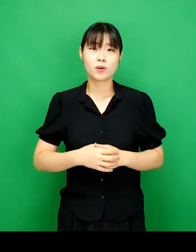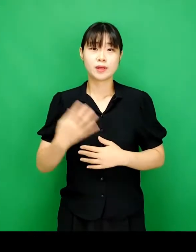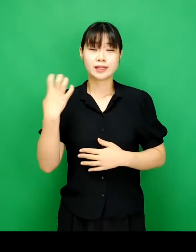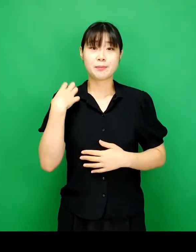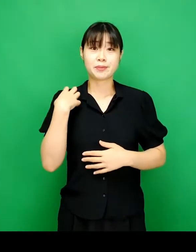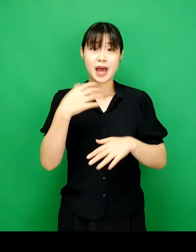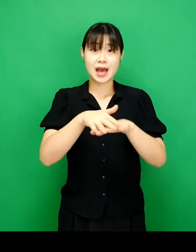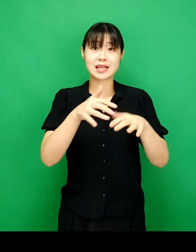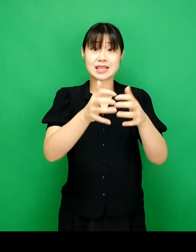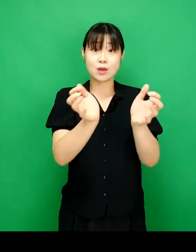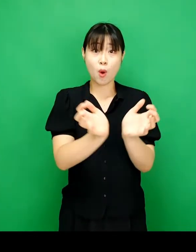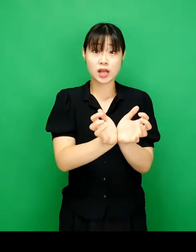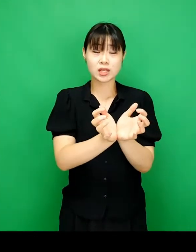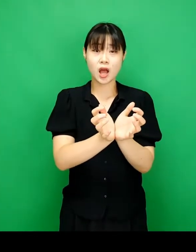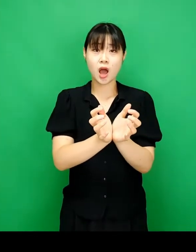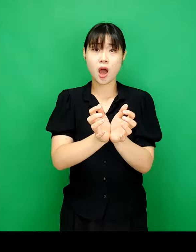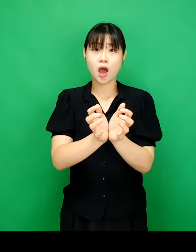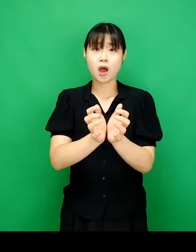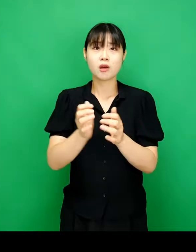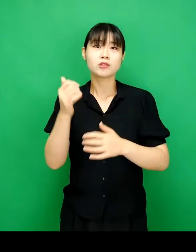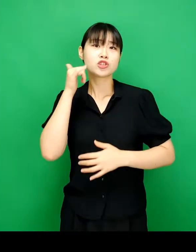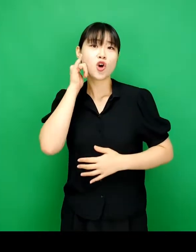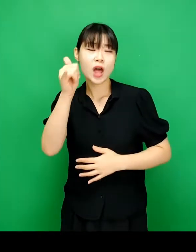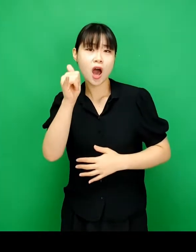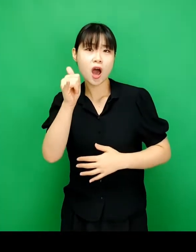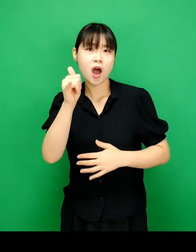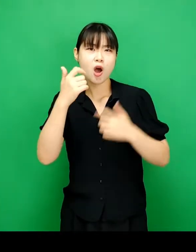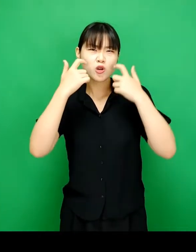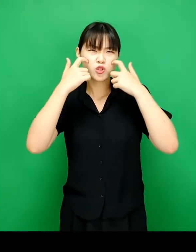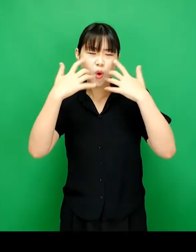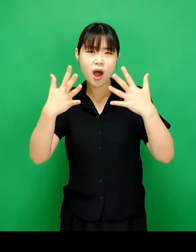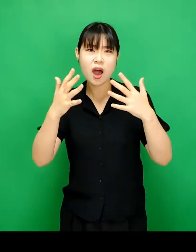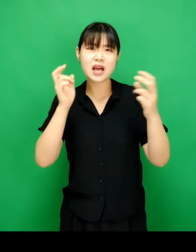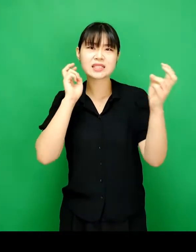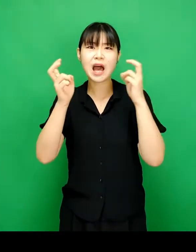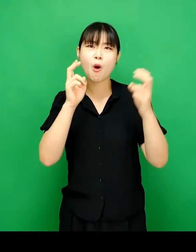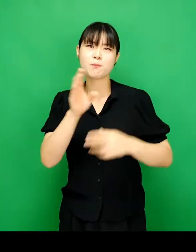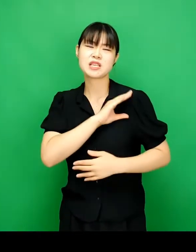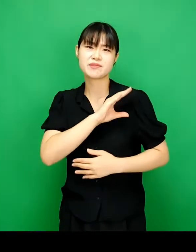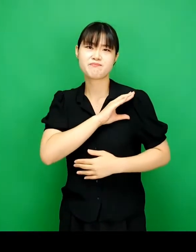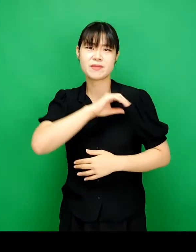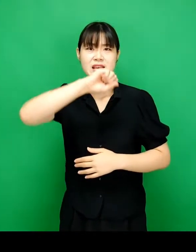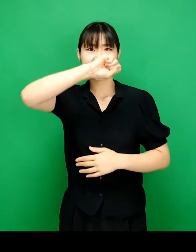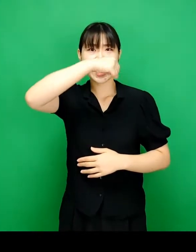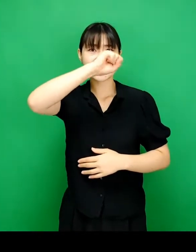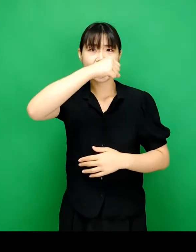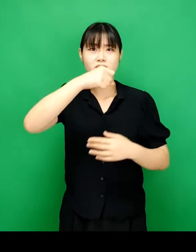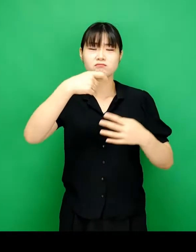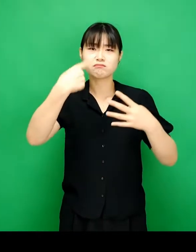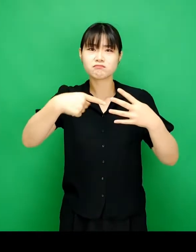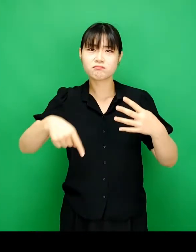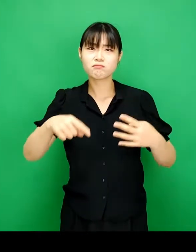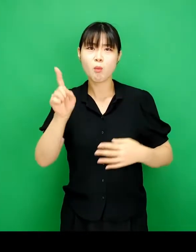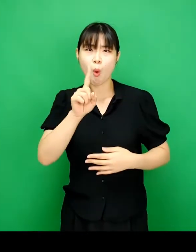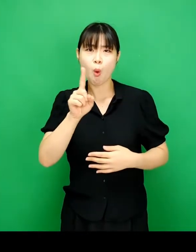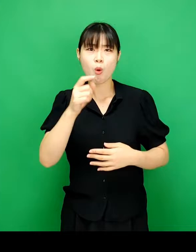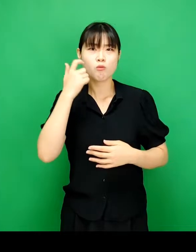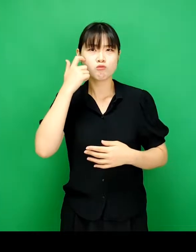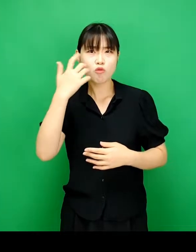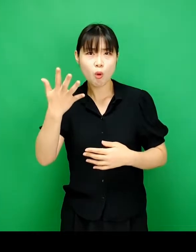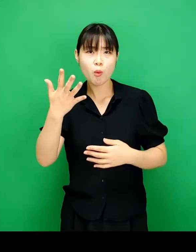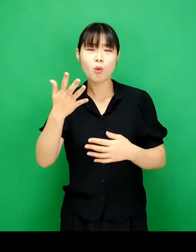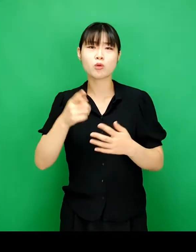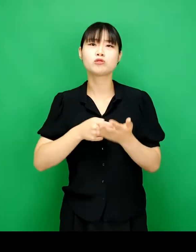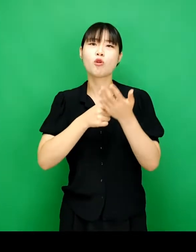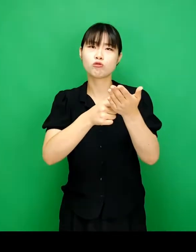중요합니다. 담당 기관이나 부서에 전화해 정확한 사업명이나 예산 항목 등을 물어본 뒤